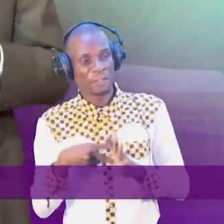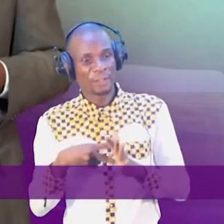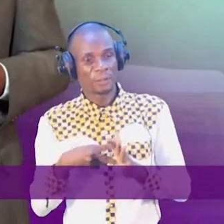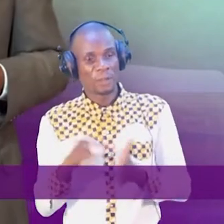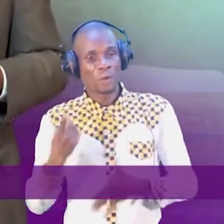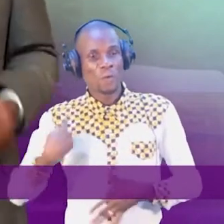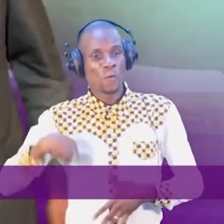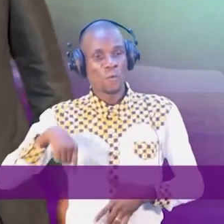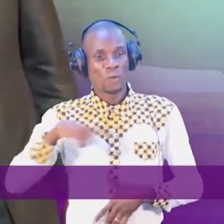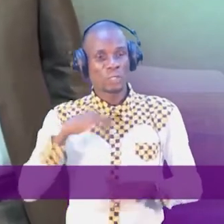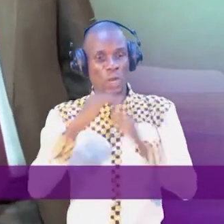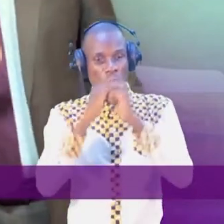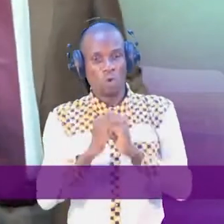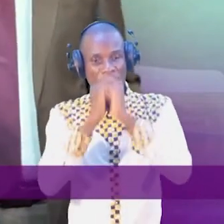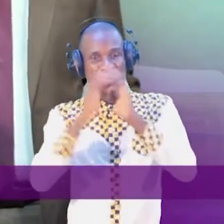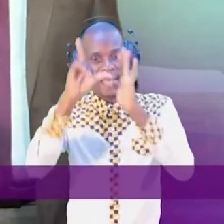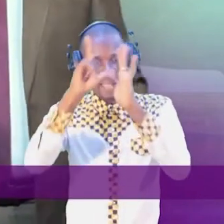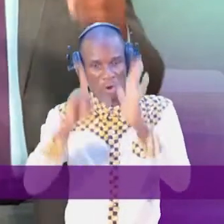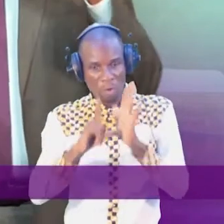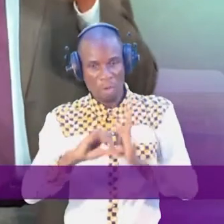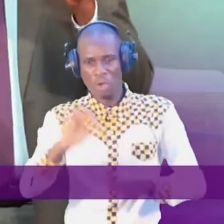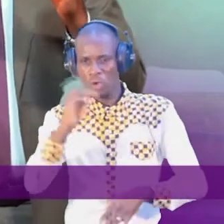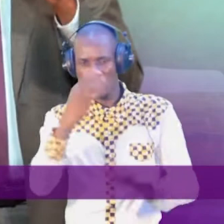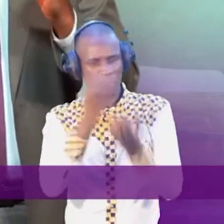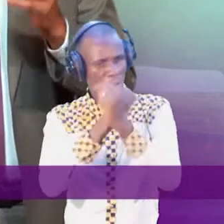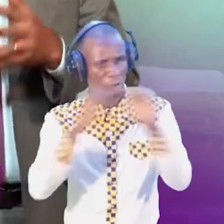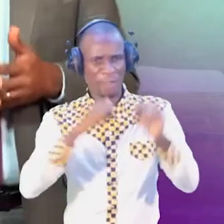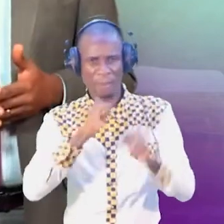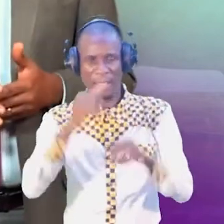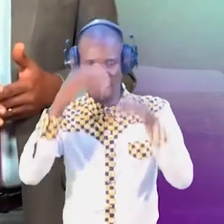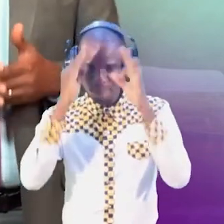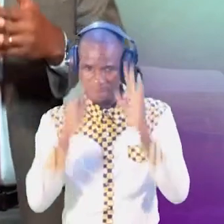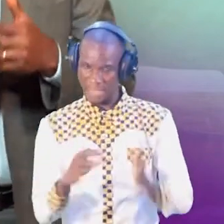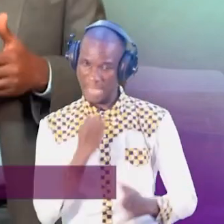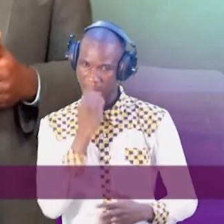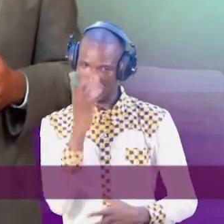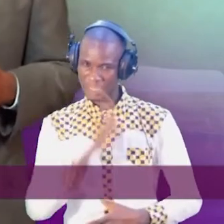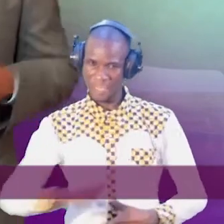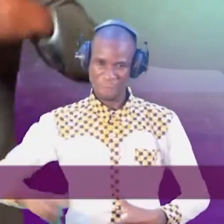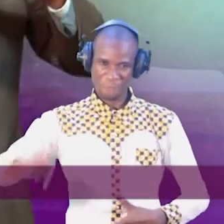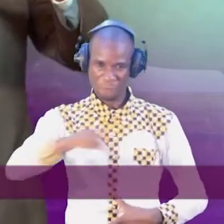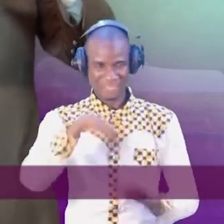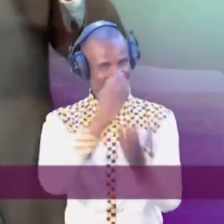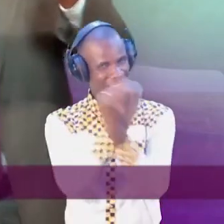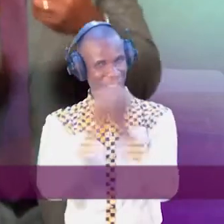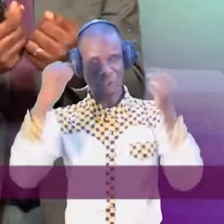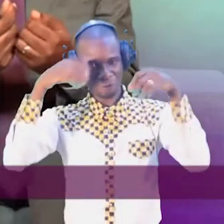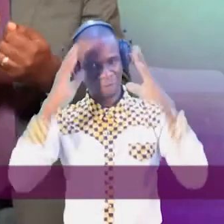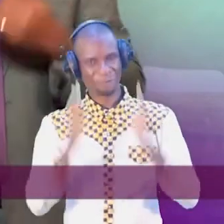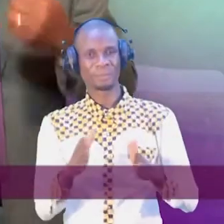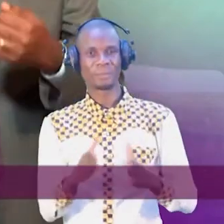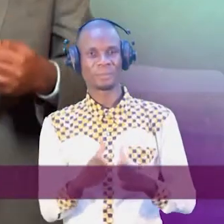koyeba kopesa epai ya soko eloko nini to soki na moto nini esika ya liboso na bolingo na